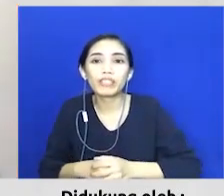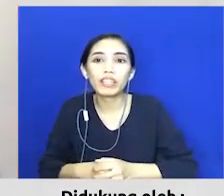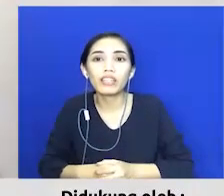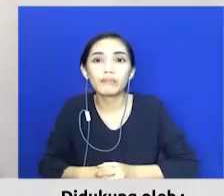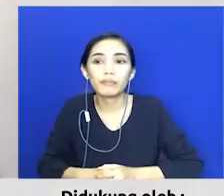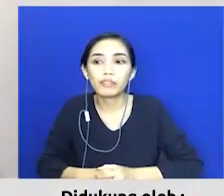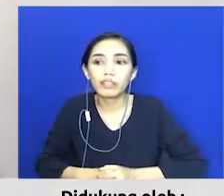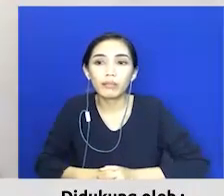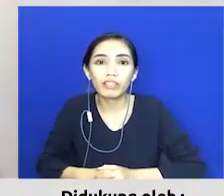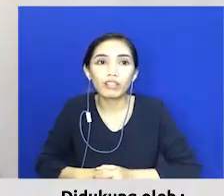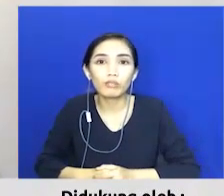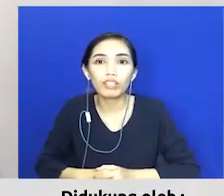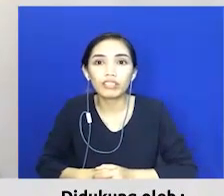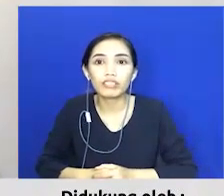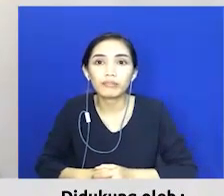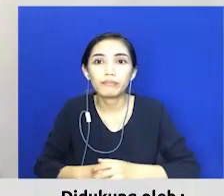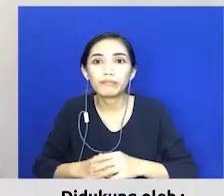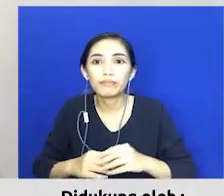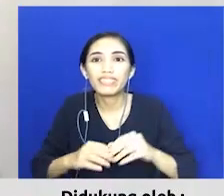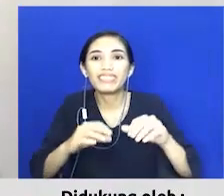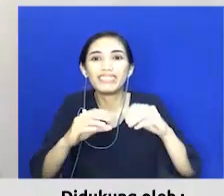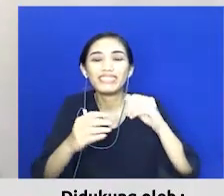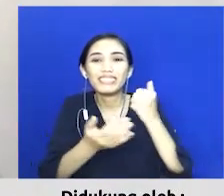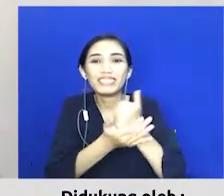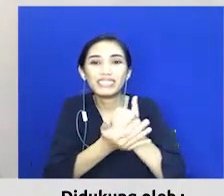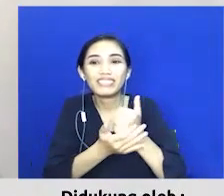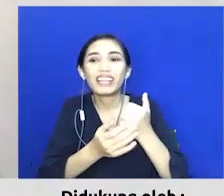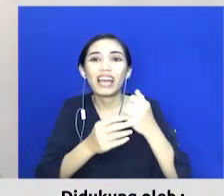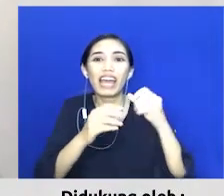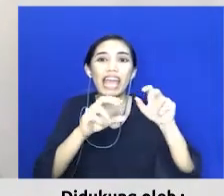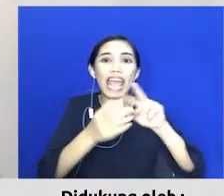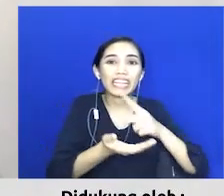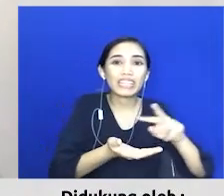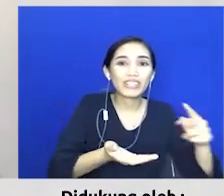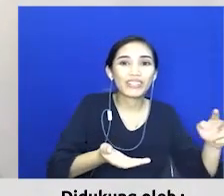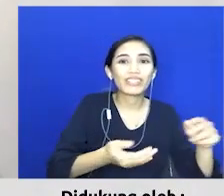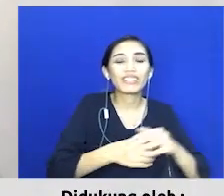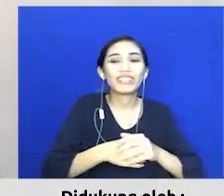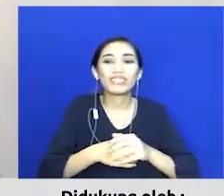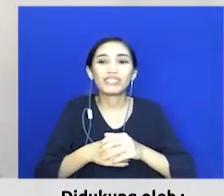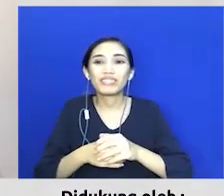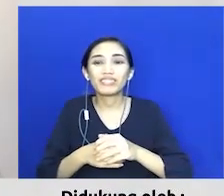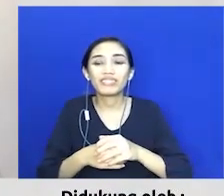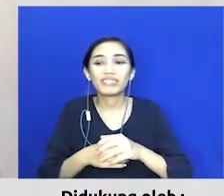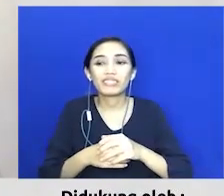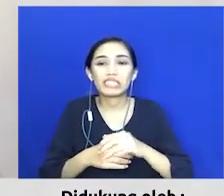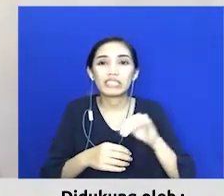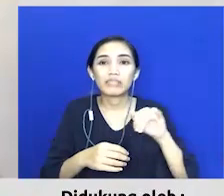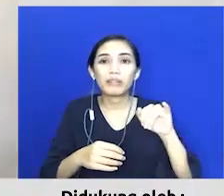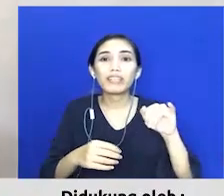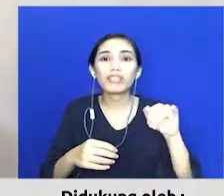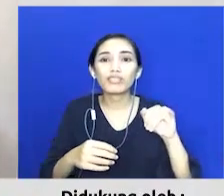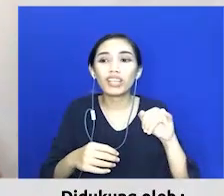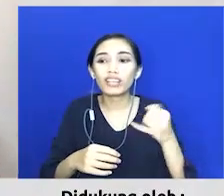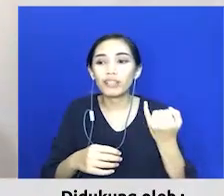dia. Ya, yang mana yang dia buang. Pak Sumarjono nih Pak ya. Sumarjono yang apanya? Istilahnya? Editor. Editor